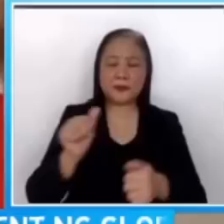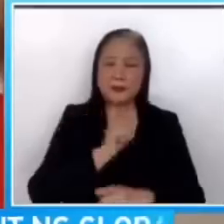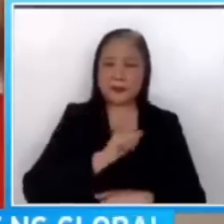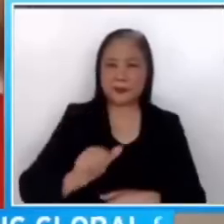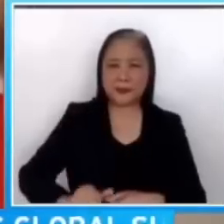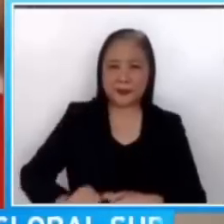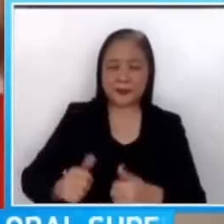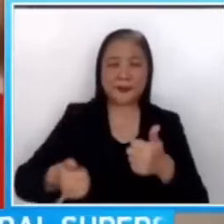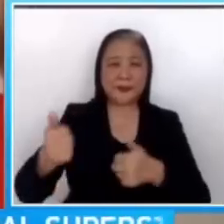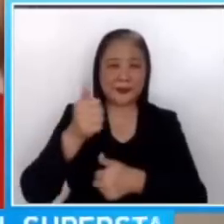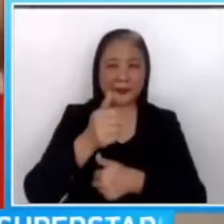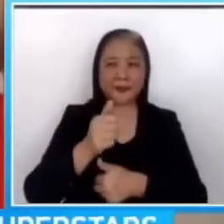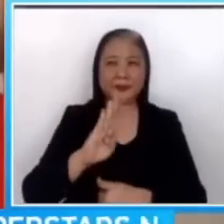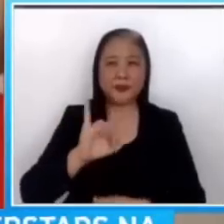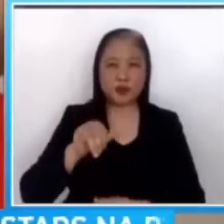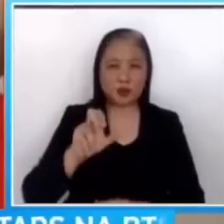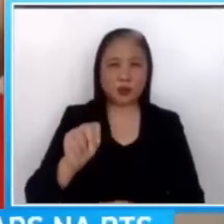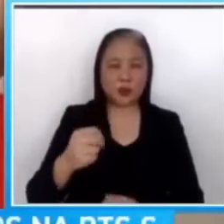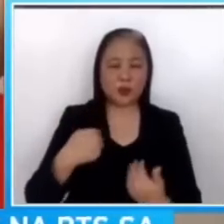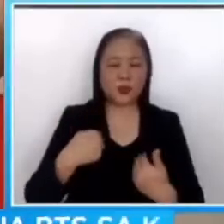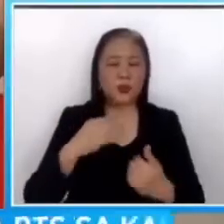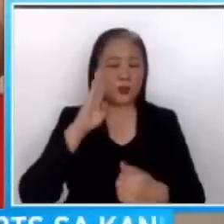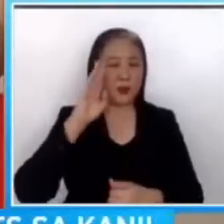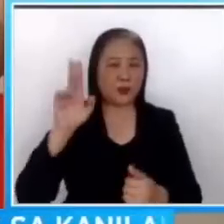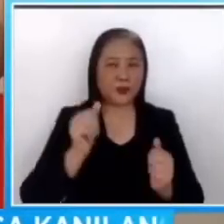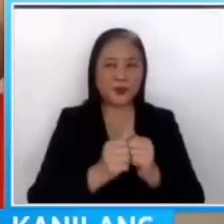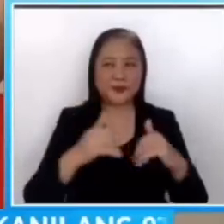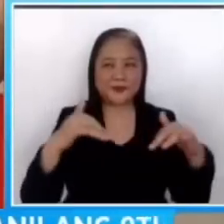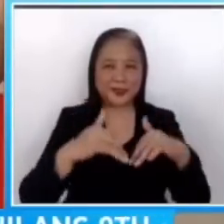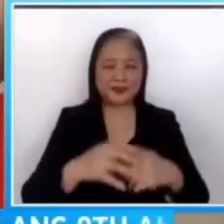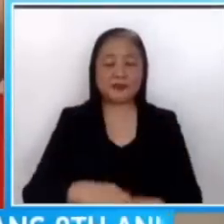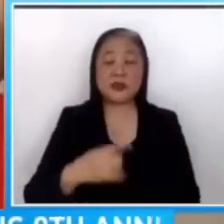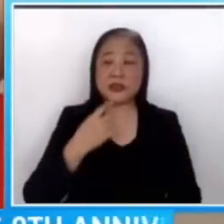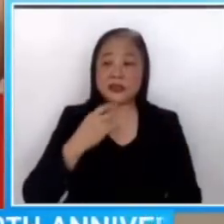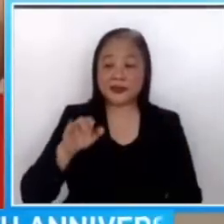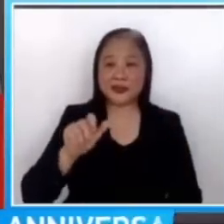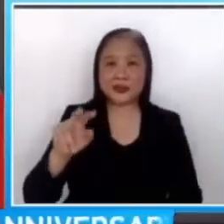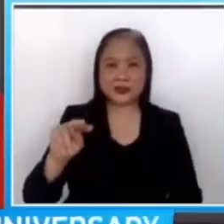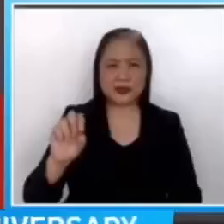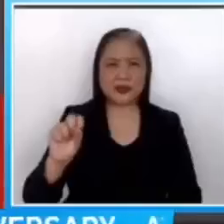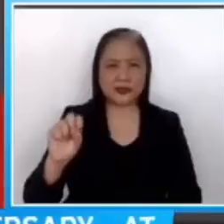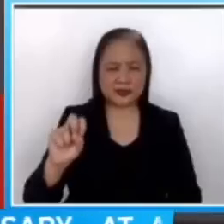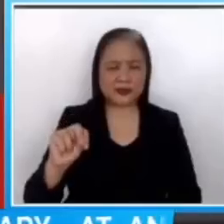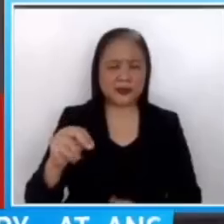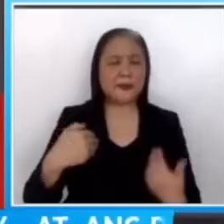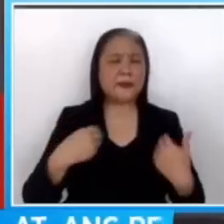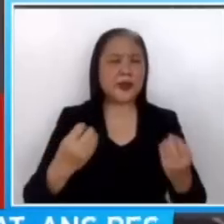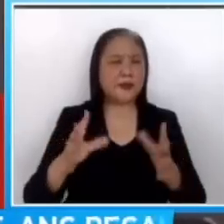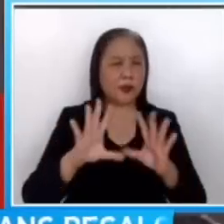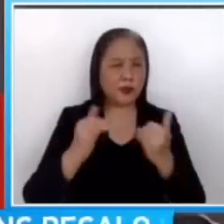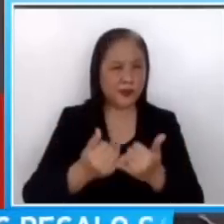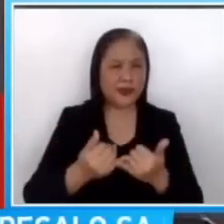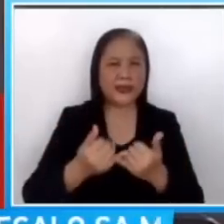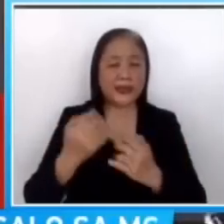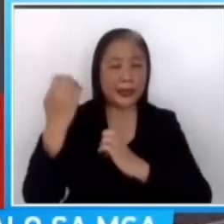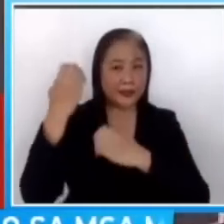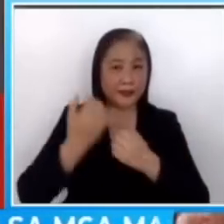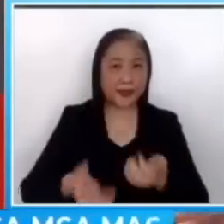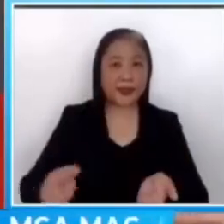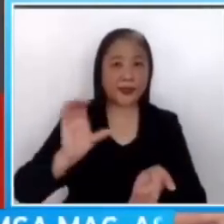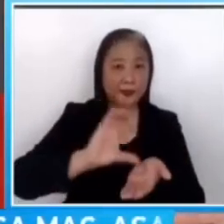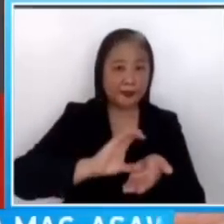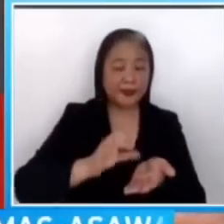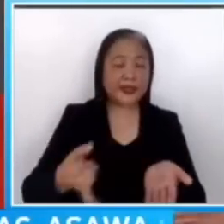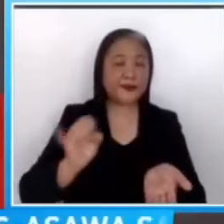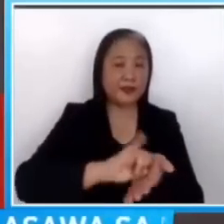Jensen kay President-elect Marcos. Ayon kay Jensen, mas maraming kumpanya pa ang inaasa mag-i-invest sa bansa sa mga susunod na taon.